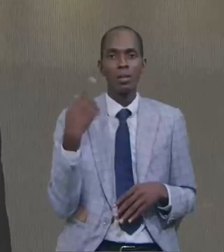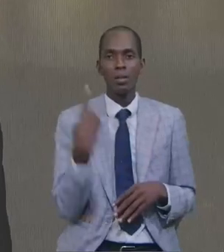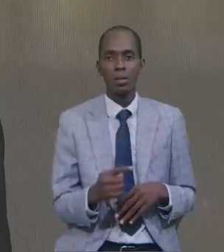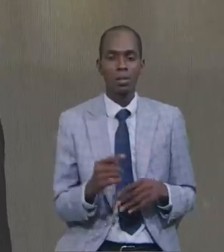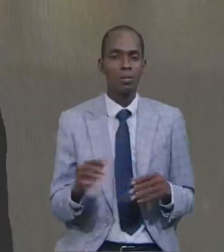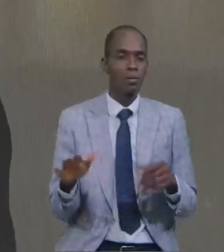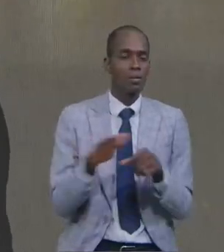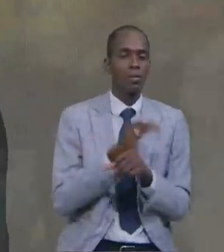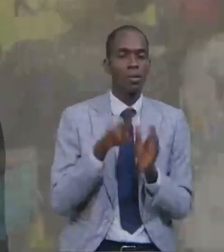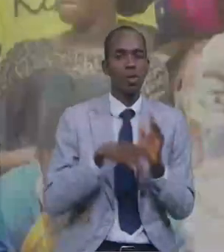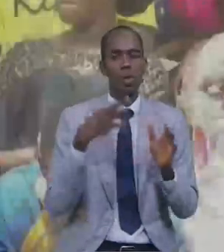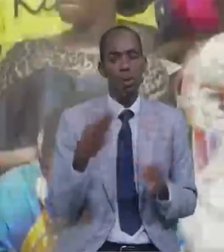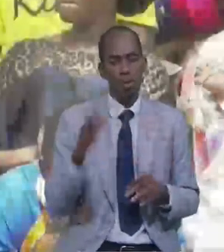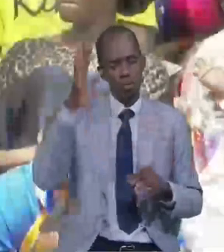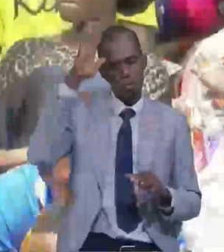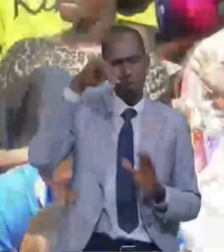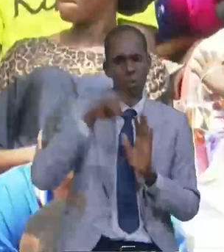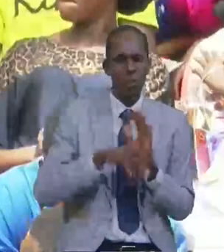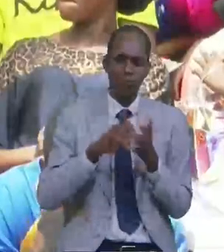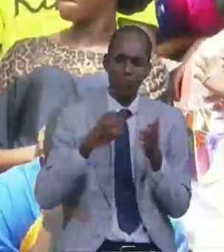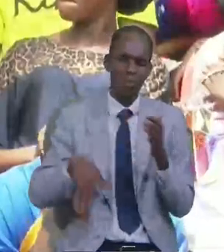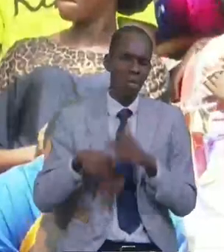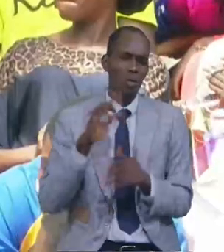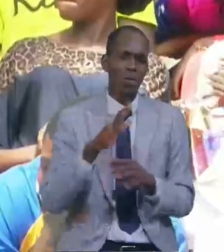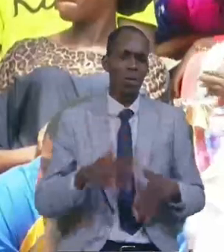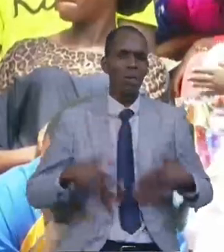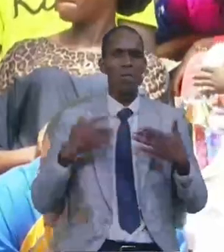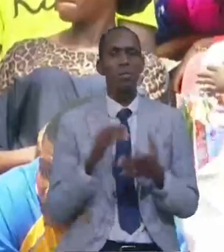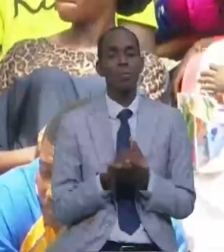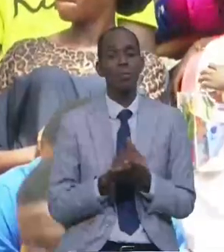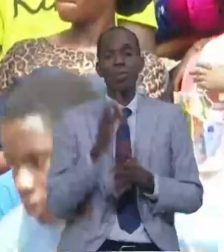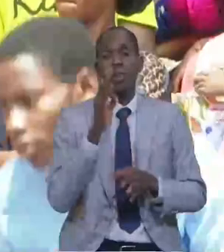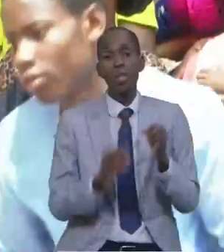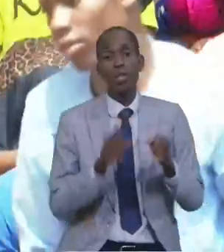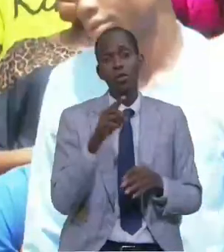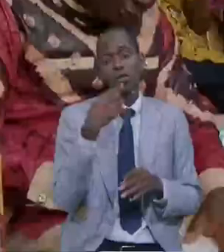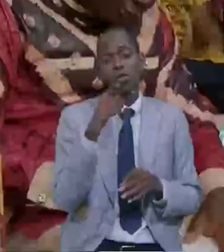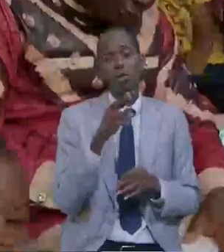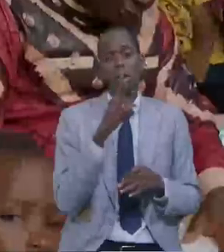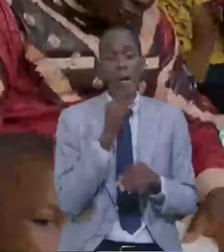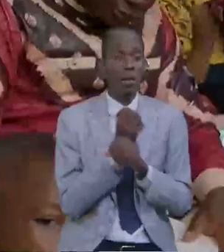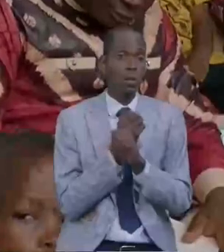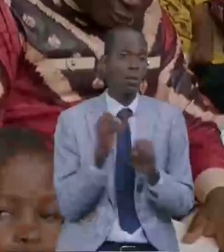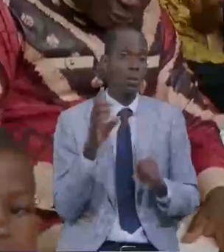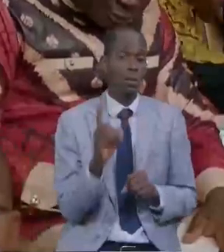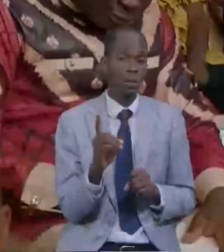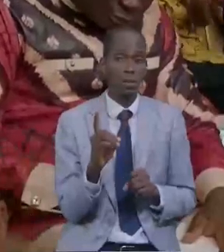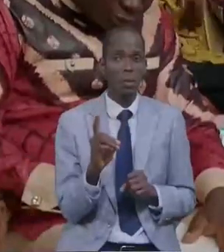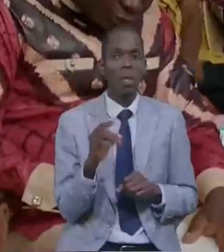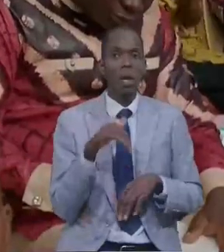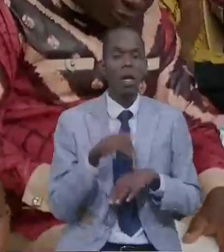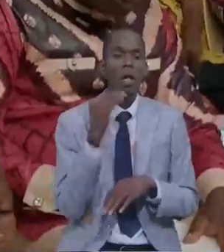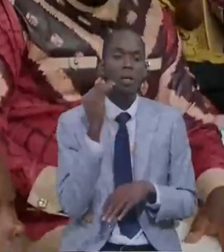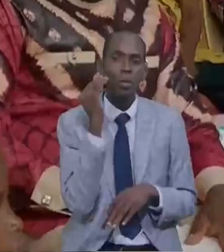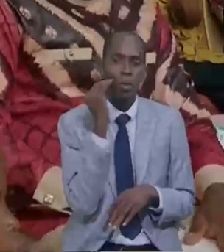vous dites que vous êtes sauvé à la maison, à l'église, au bureau, dans la rue, n'importe où